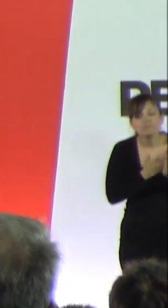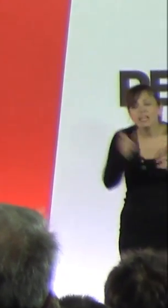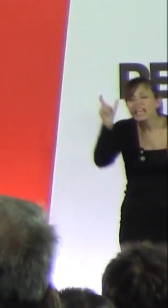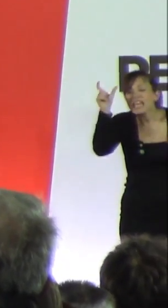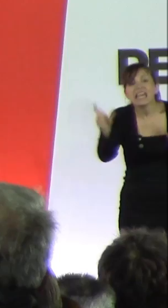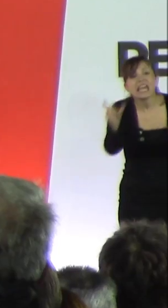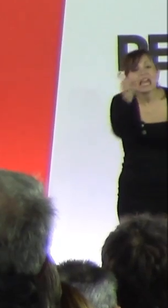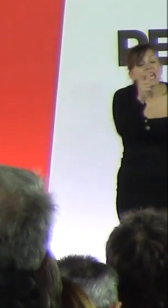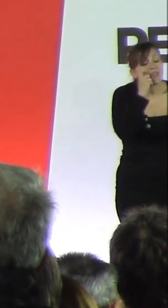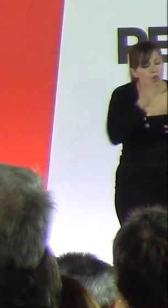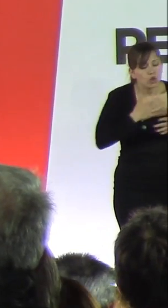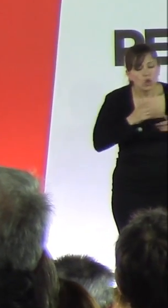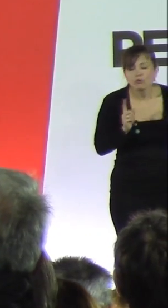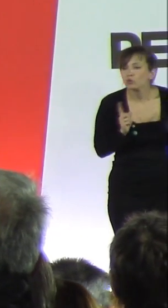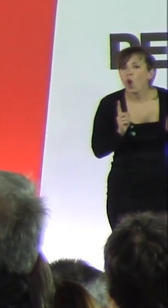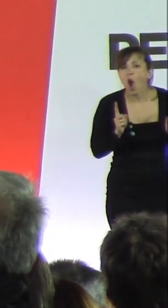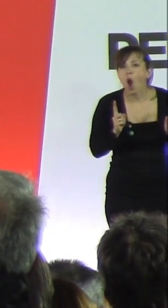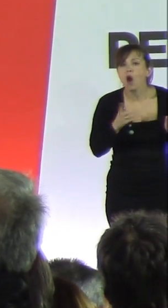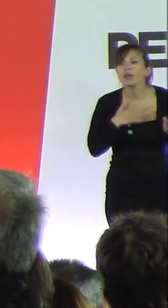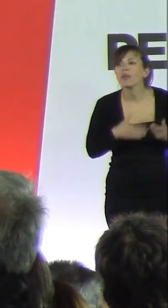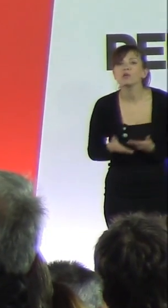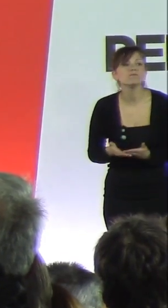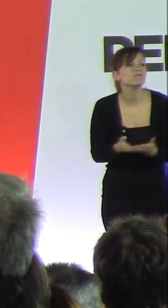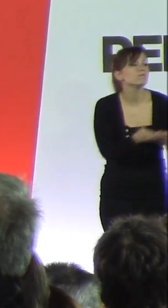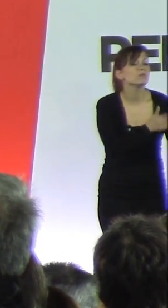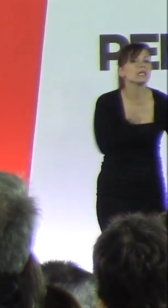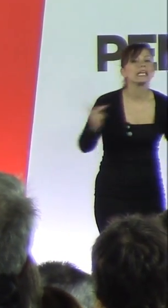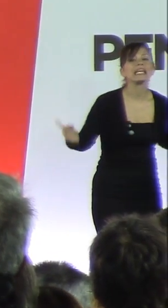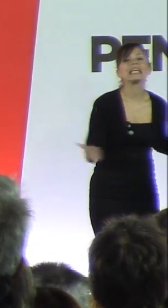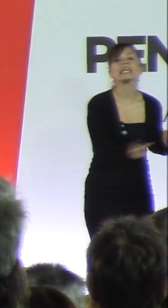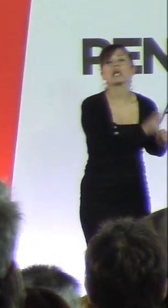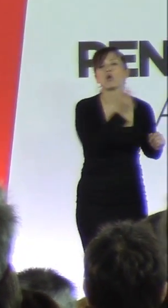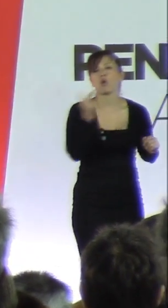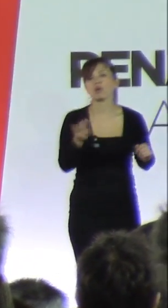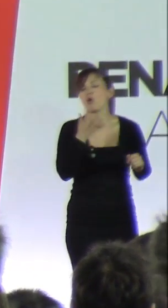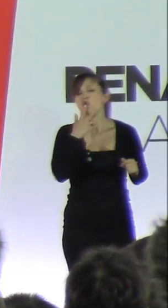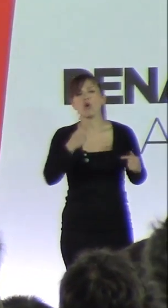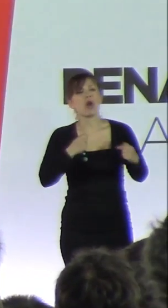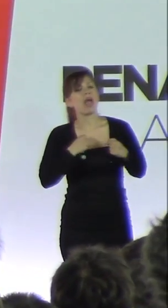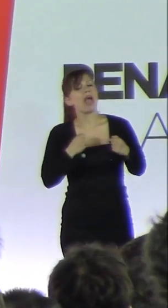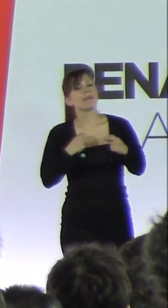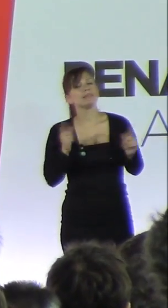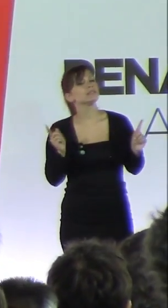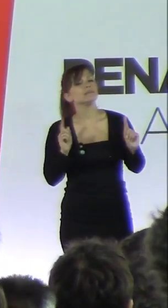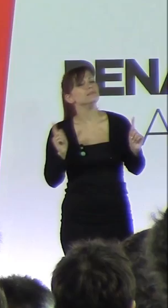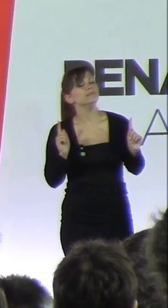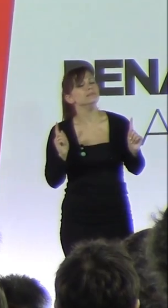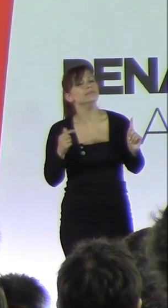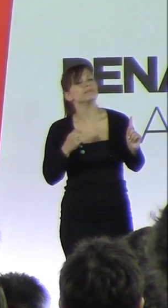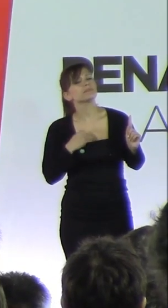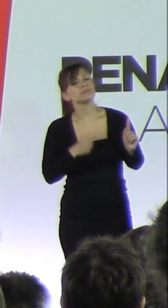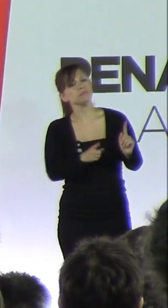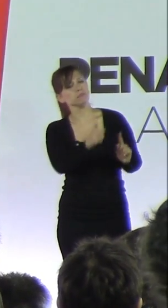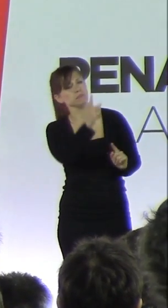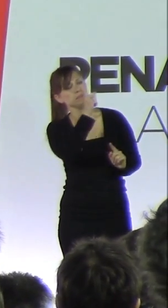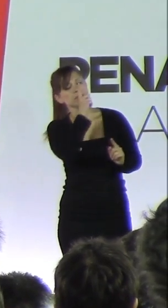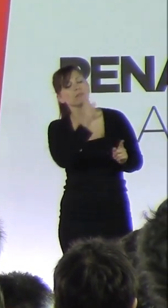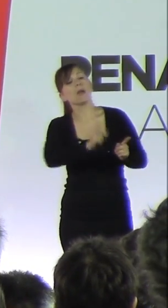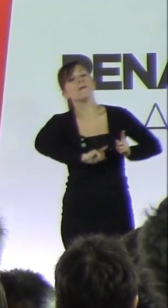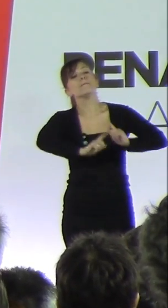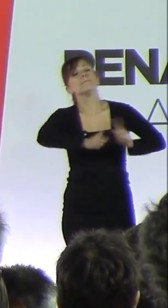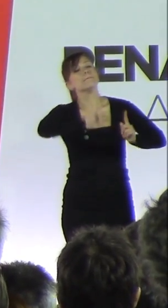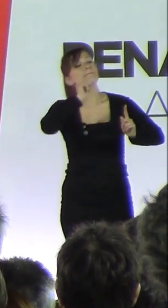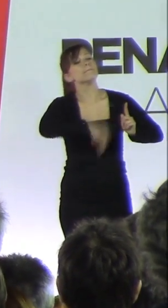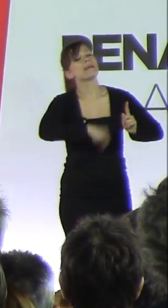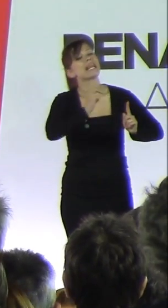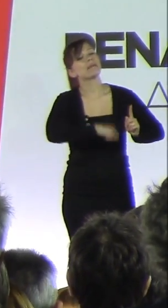της σύγκρουσης με ό,τι εμποδίζει την πρόοδο. Γιατί εμείς δεν υποκλινόμαστε στα μνημόνια και